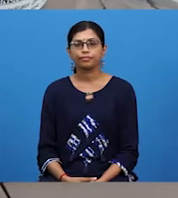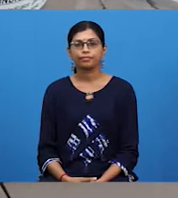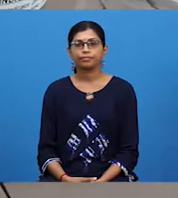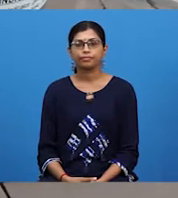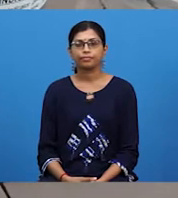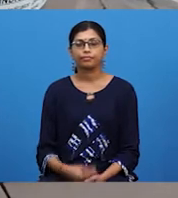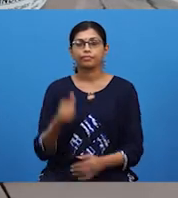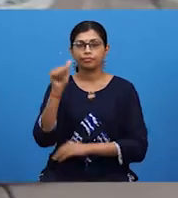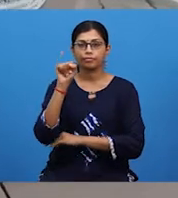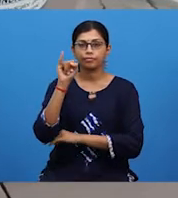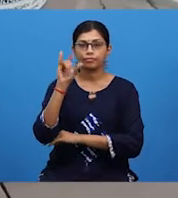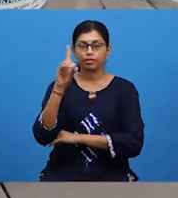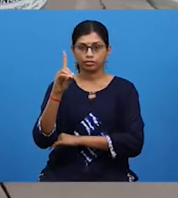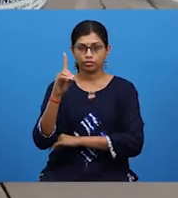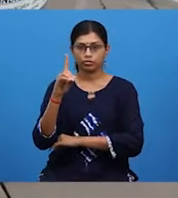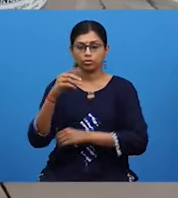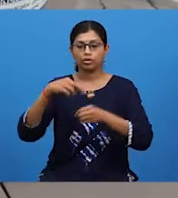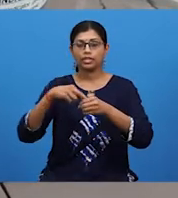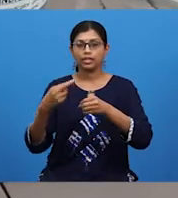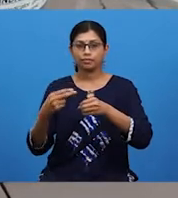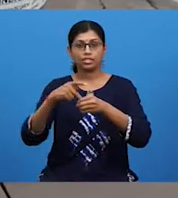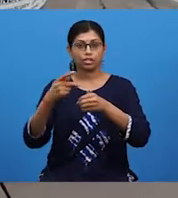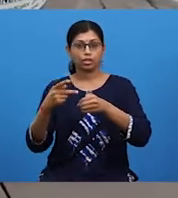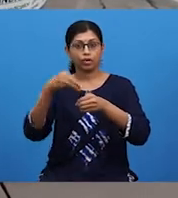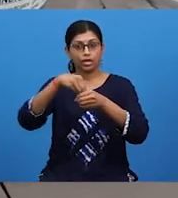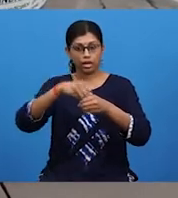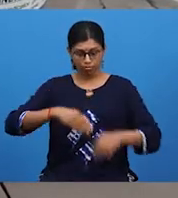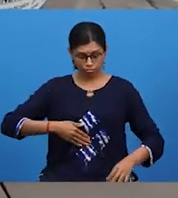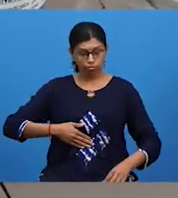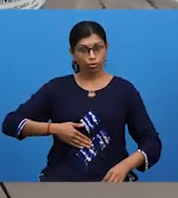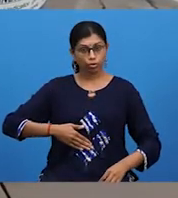Okay, asid ini merupakan asid yang direbeskan dalam perut manusia.